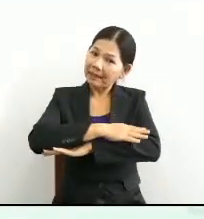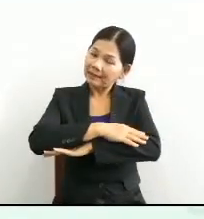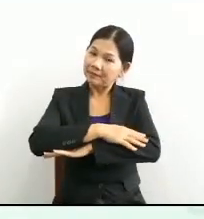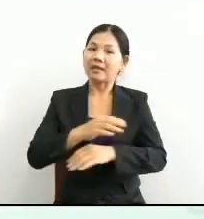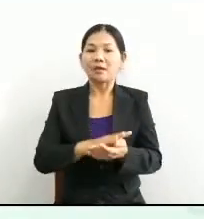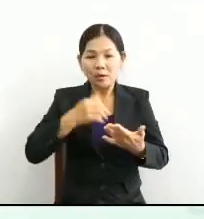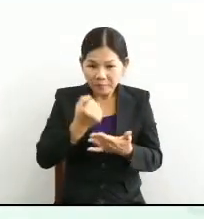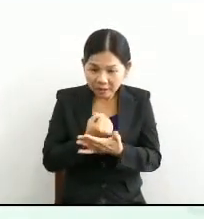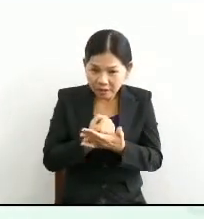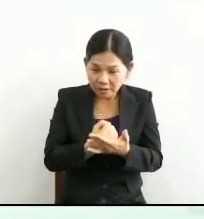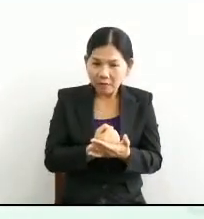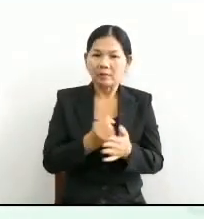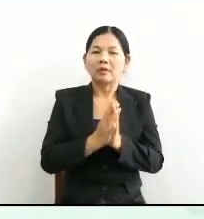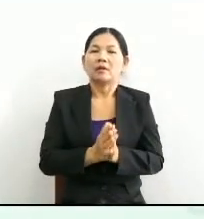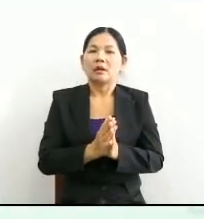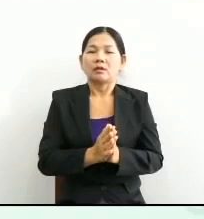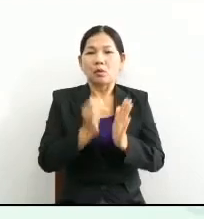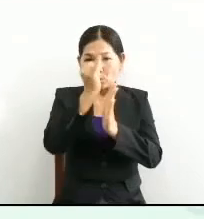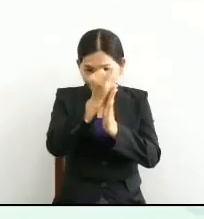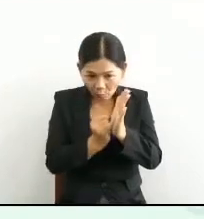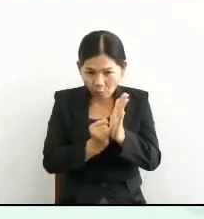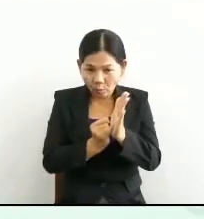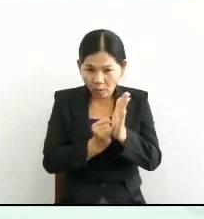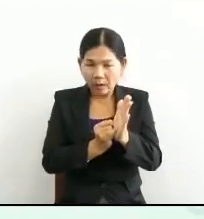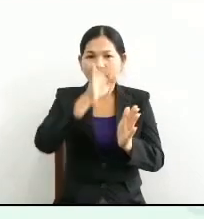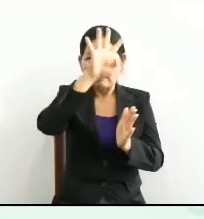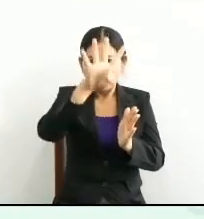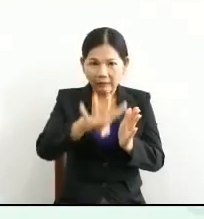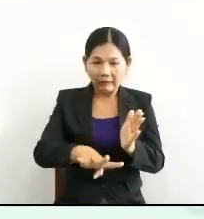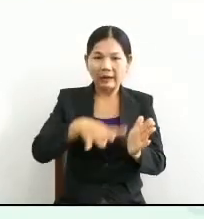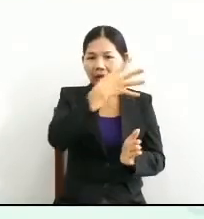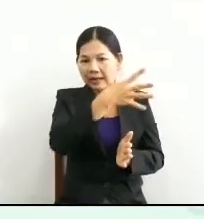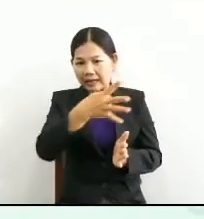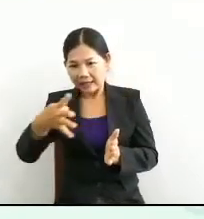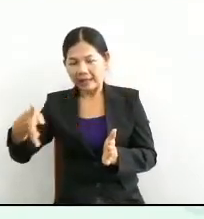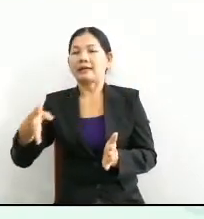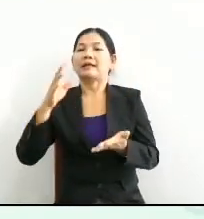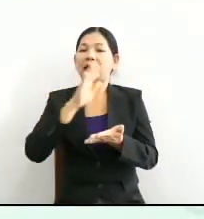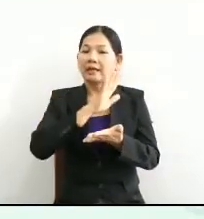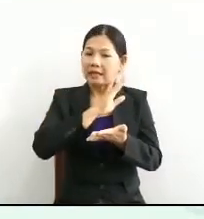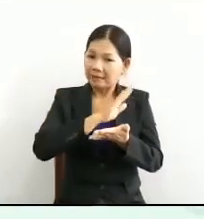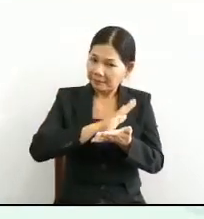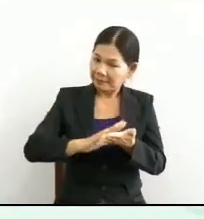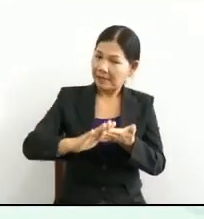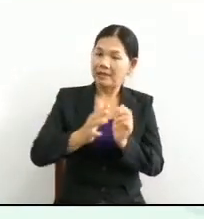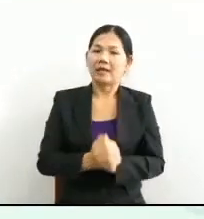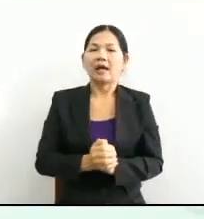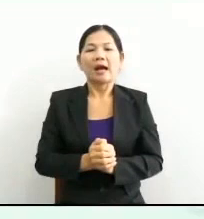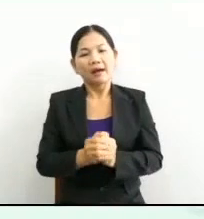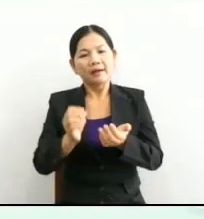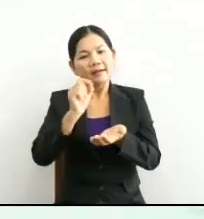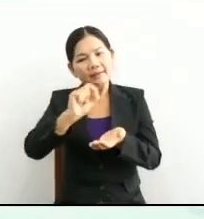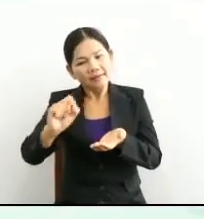chi diếm con cả là chỉ thăm mây mà đó tiết nơi tầm phố thăm mây hay con vật hát sợ xe tam ca này nôm rồi bọn này cứu chỉ